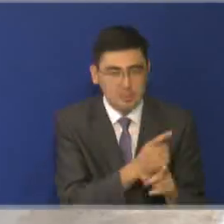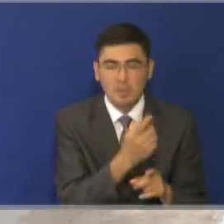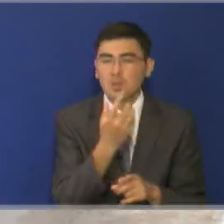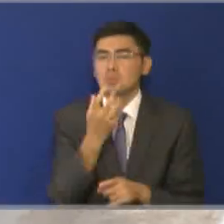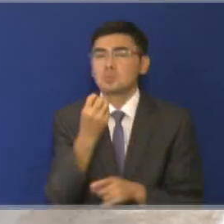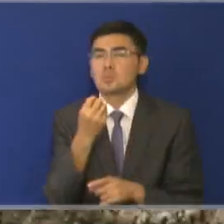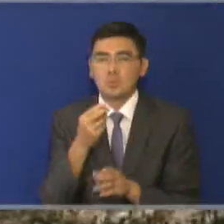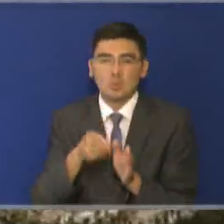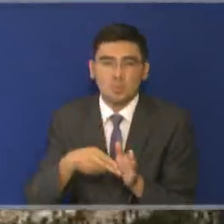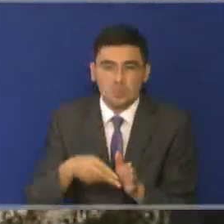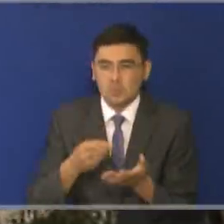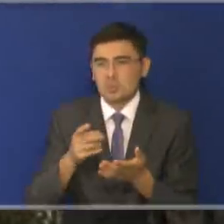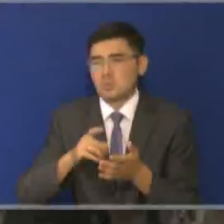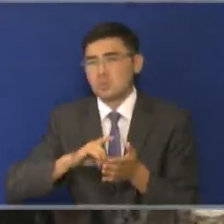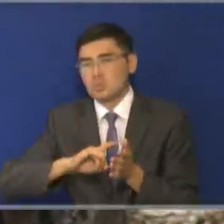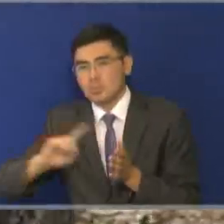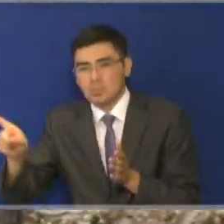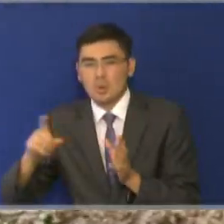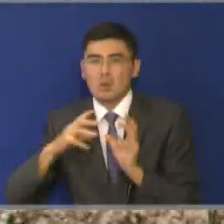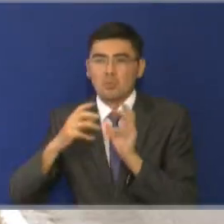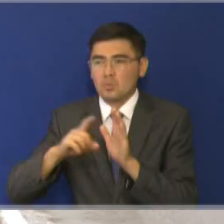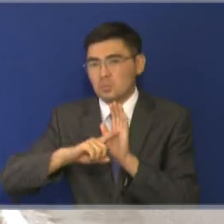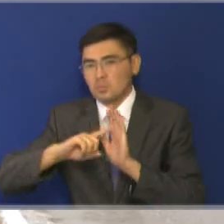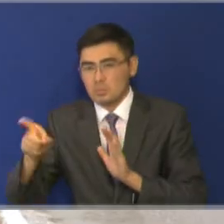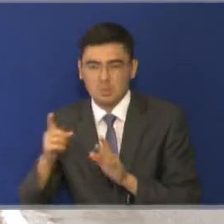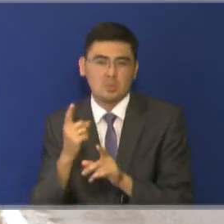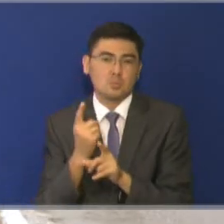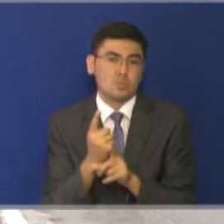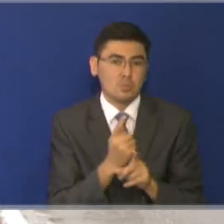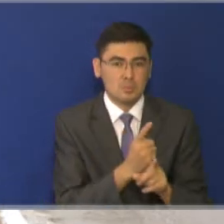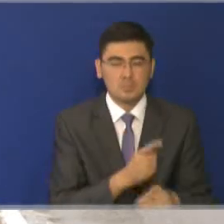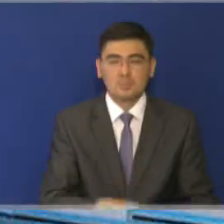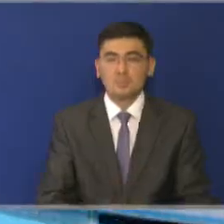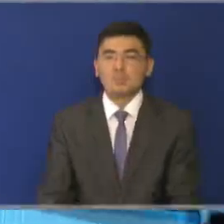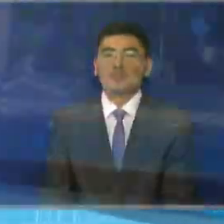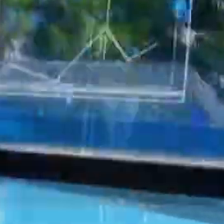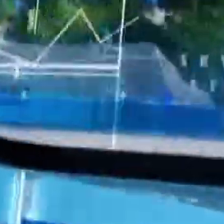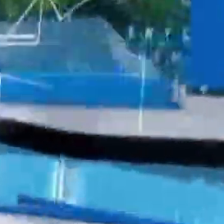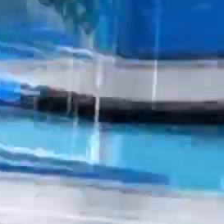жолаушылар пойыздары мен қалааралық автобустардың қозғалысына тыйым салынады.